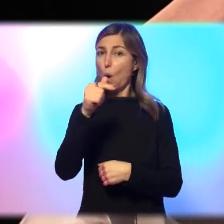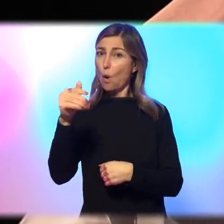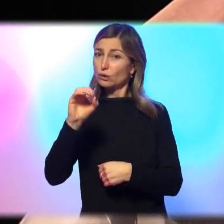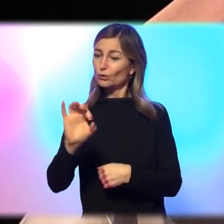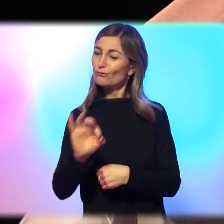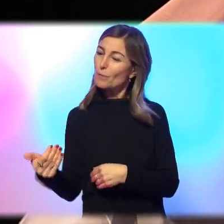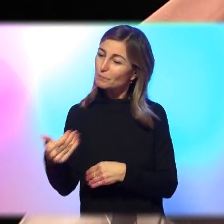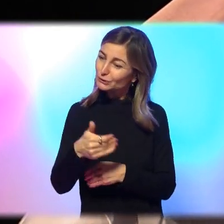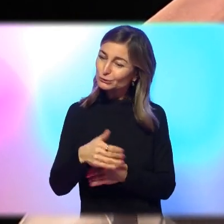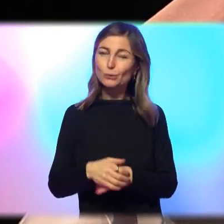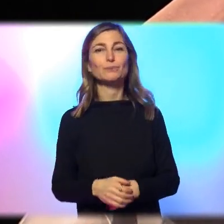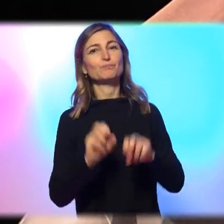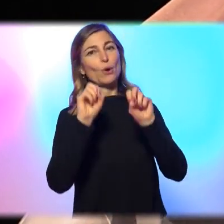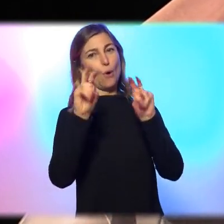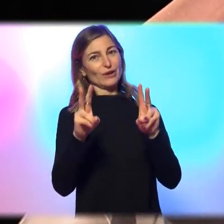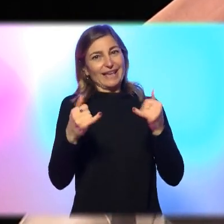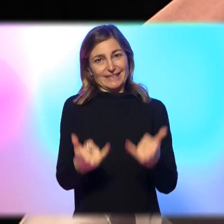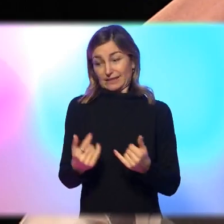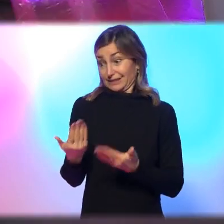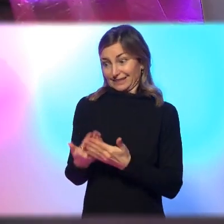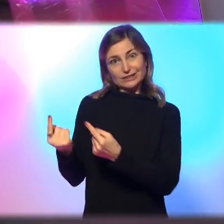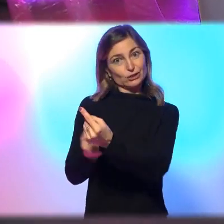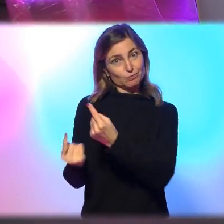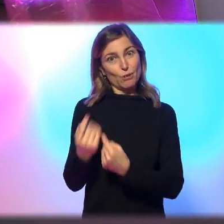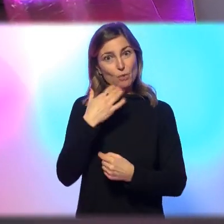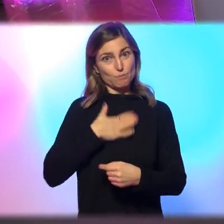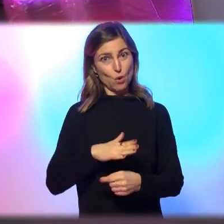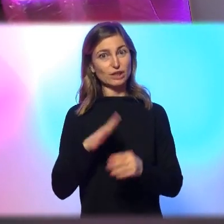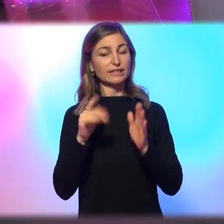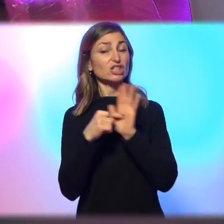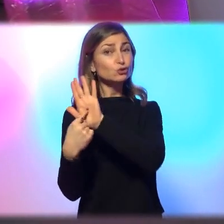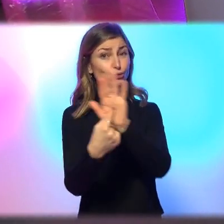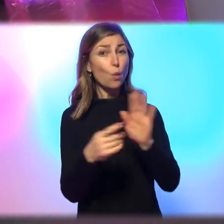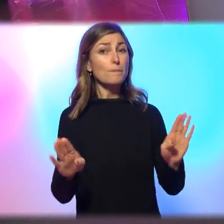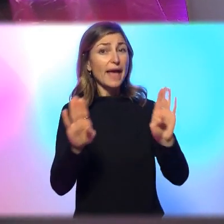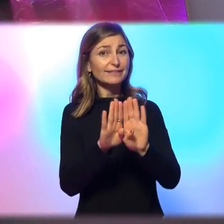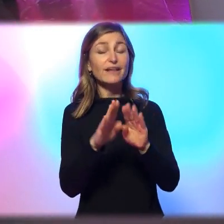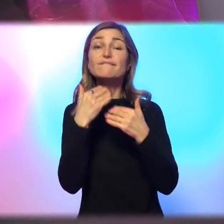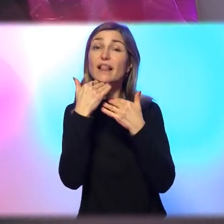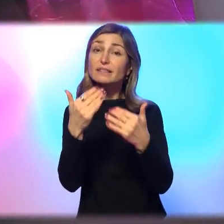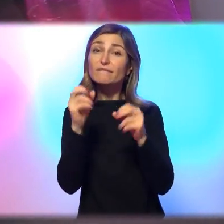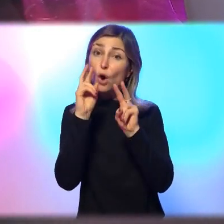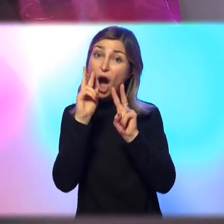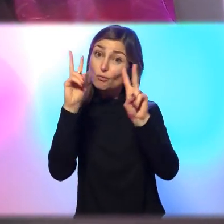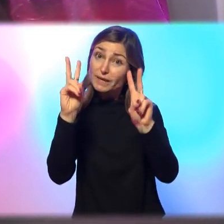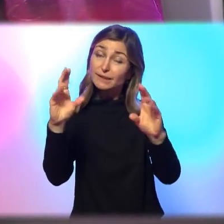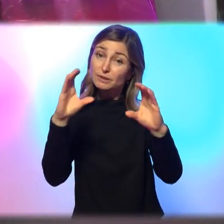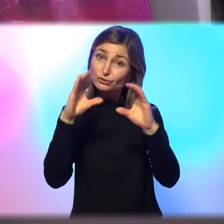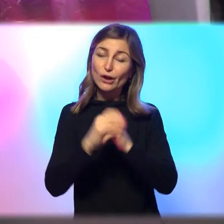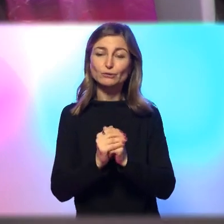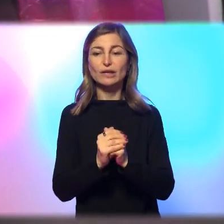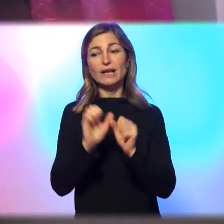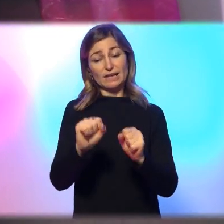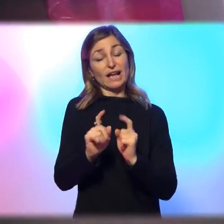Danke Frank Otter für den Besuch. So, mit diesem Gespräch möchte ich unsere Show beenden. Vielen Dank für